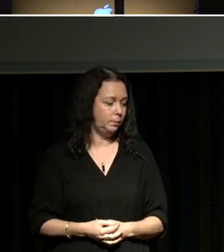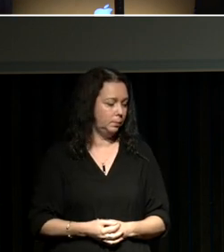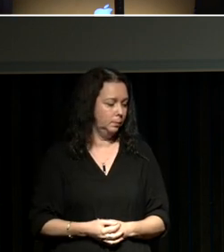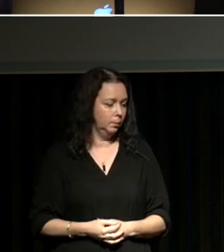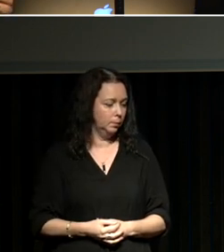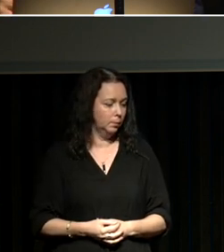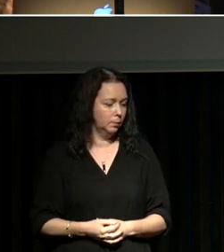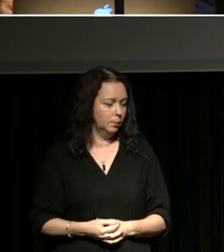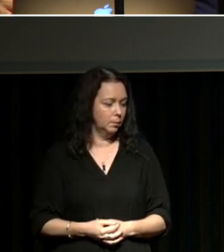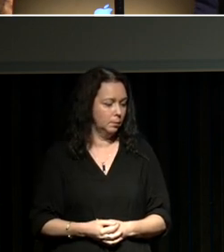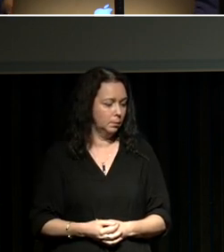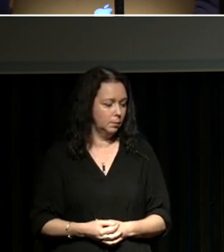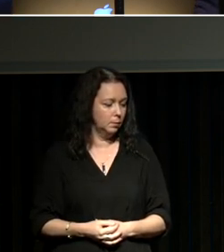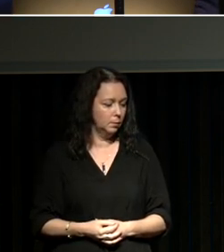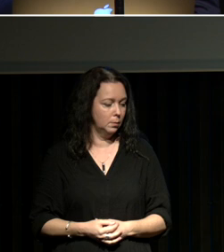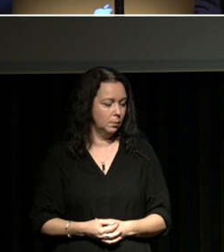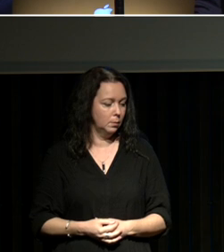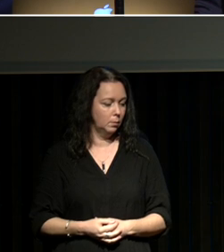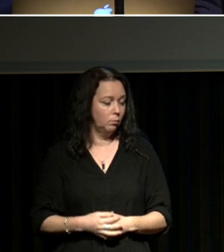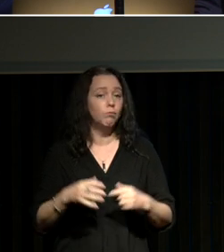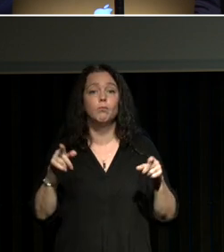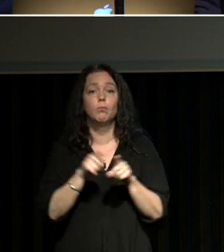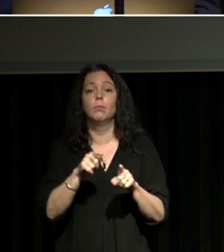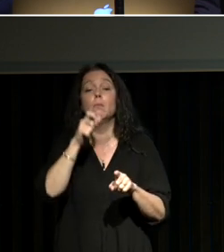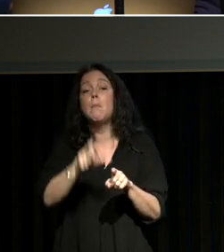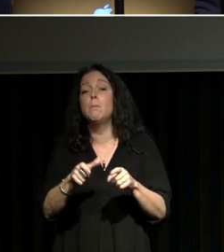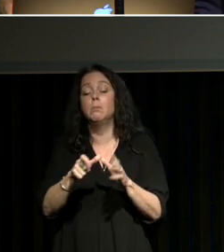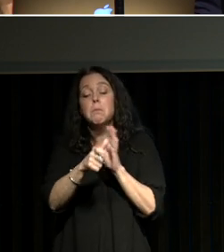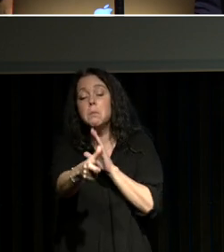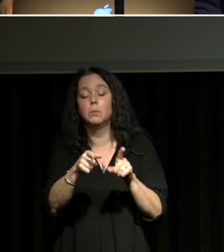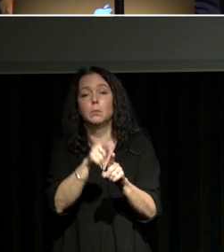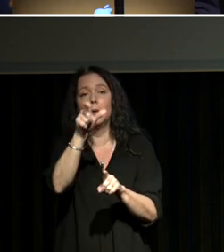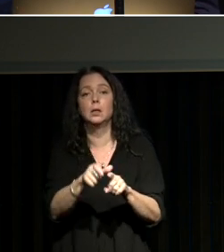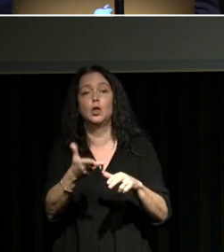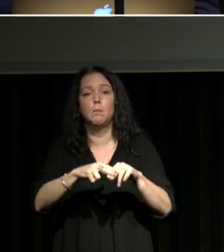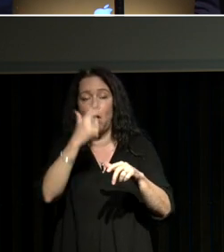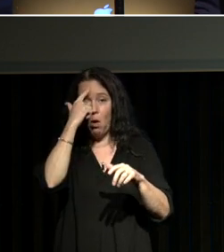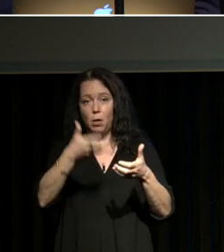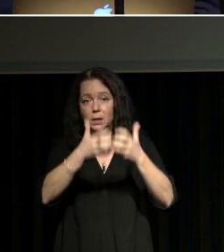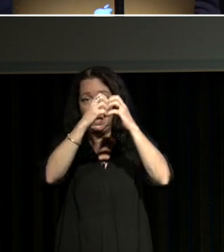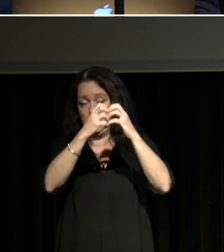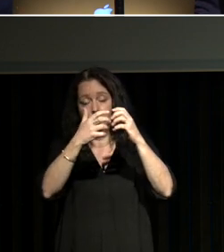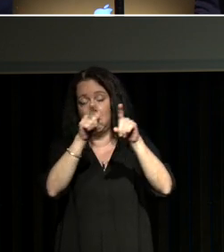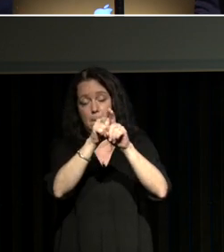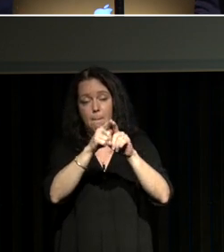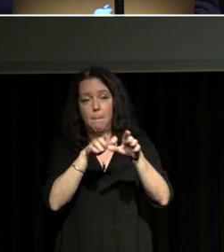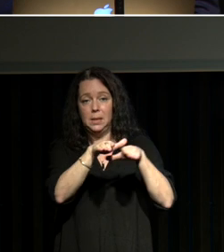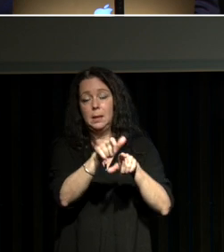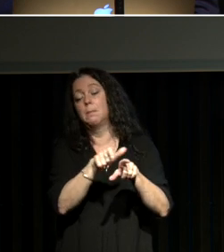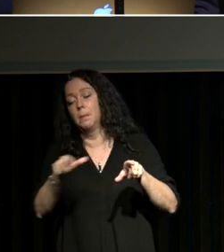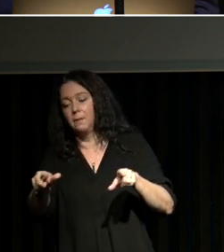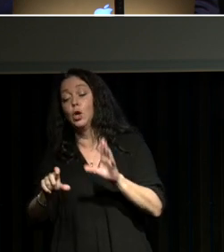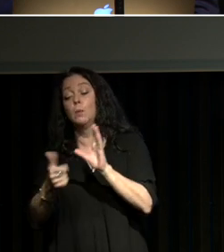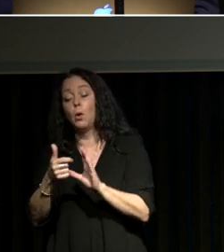presque comme dans le cas d'un prélèvement sur un donneur en état de mort encéphalique. Pardon, excusez-moi, j'ai fait passer la diapositive. Dans un premier temps,